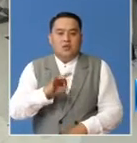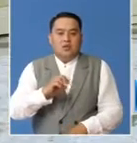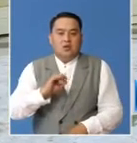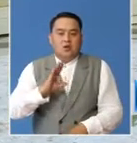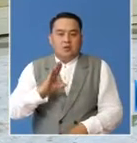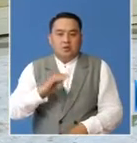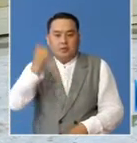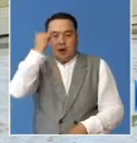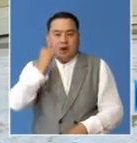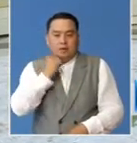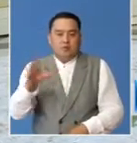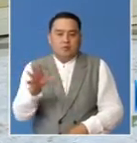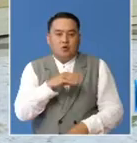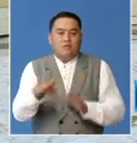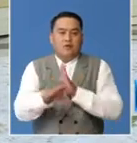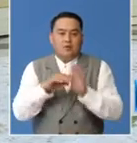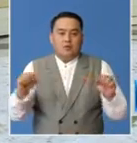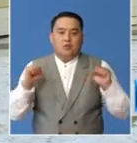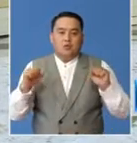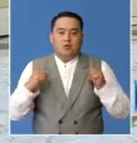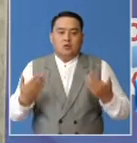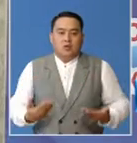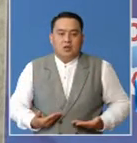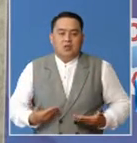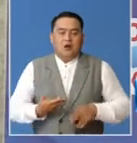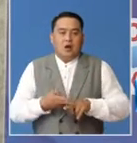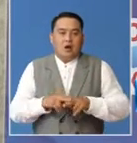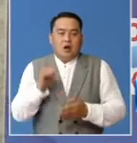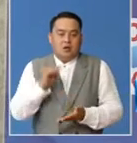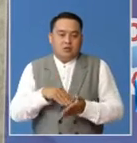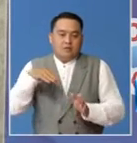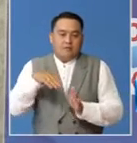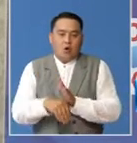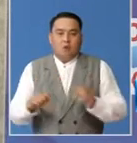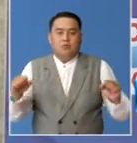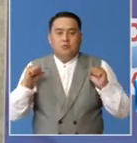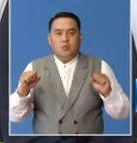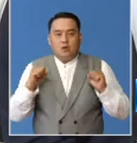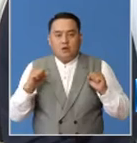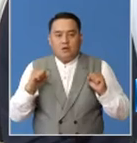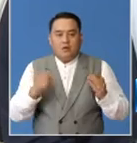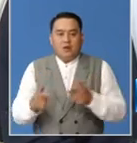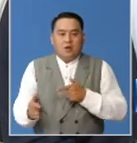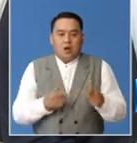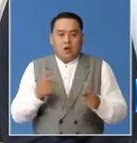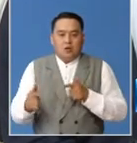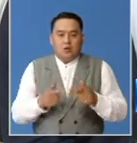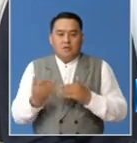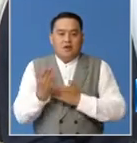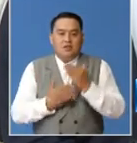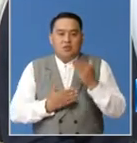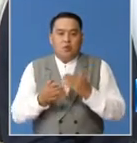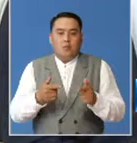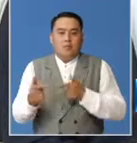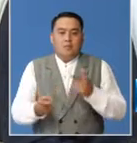Бескимпиров поблагодарил всех, кто выбрал спорт делом жизни. Он отметил неоценимый вклад спортивных наставников в подготовку атлетов высокого